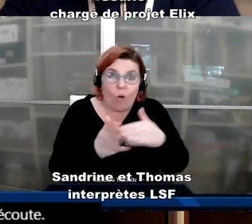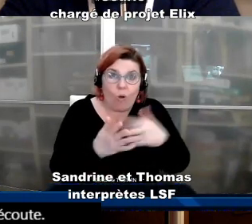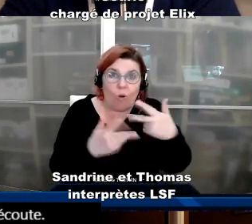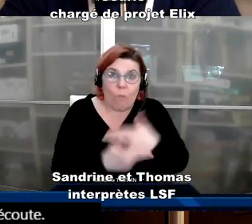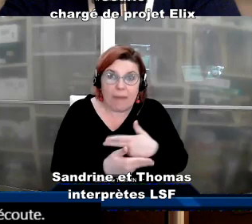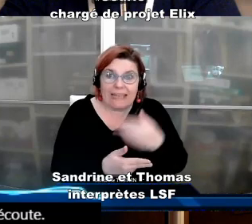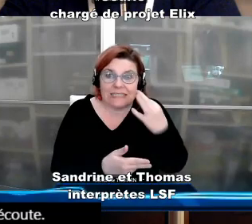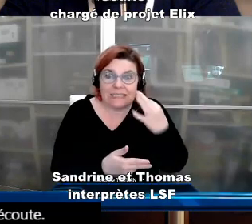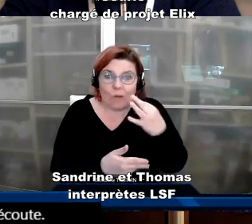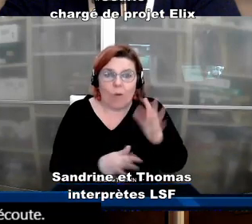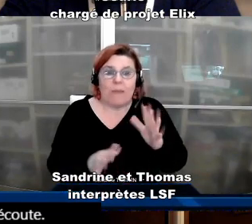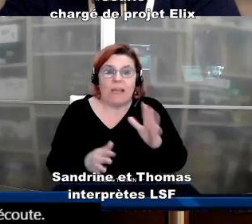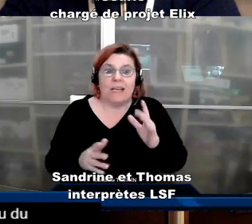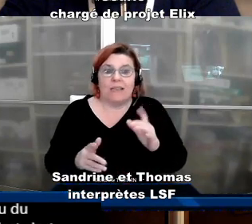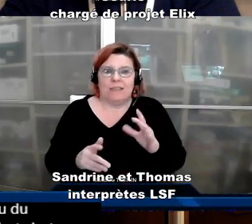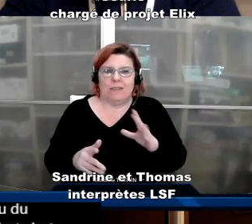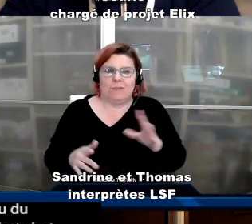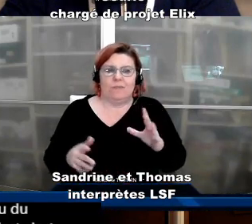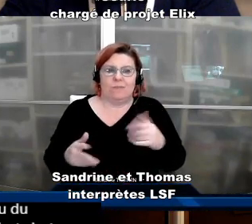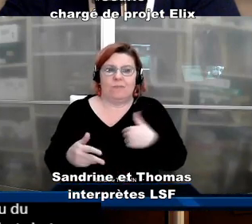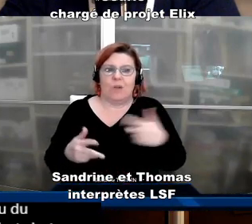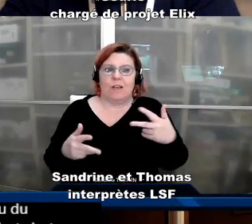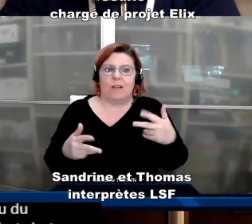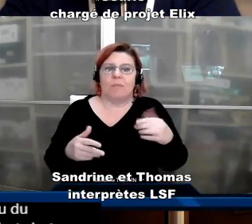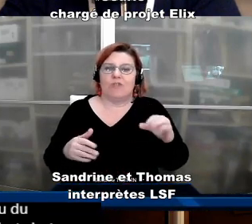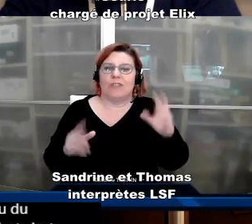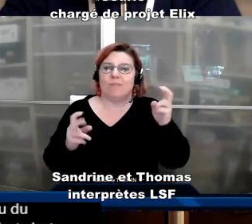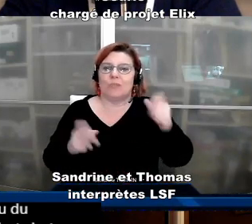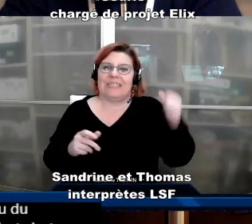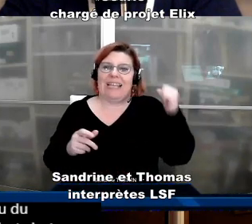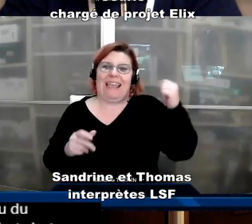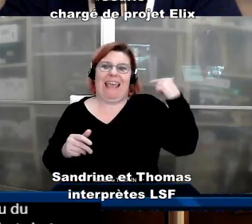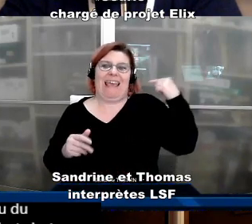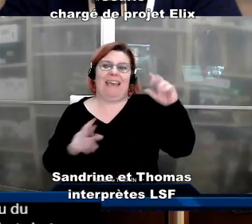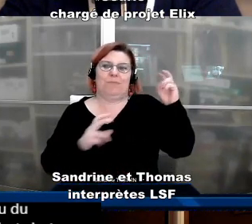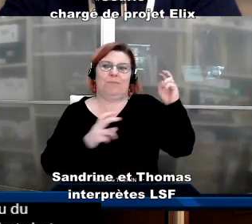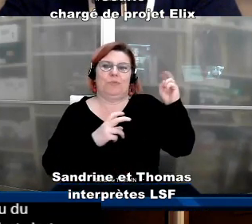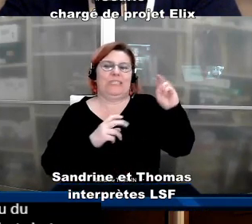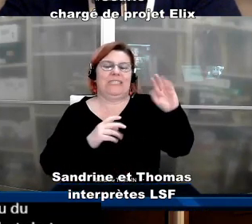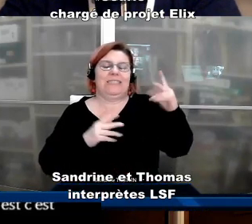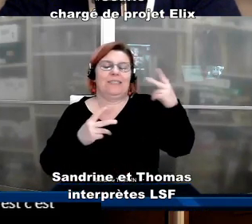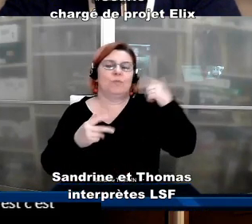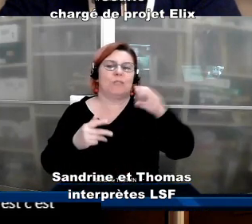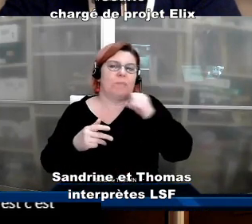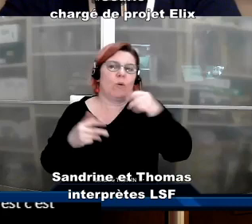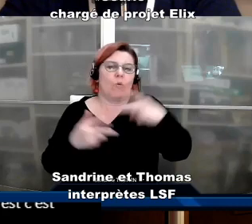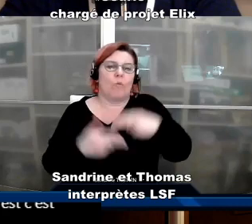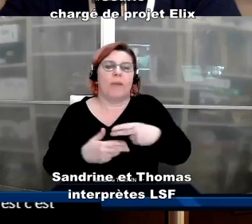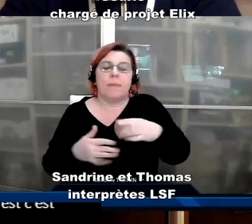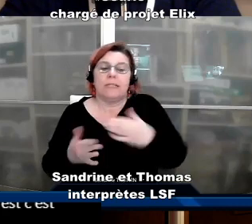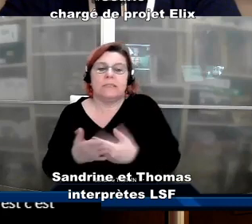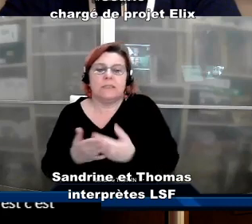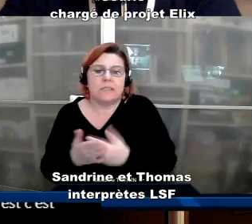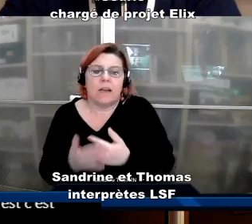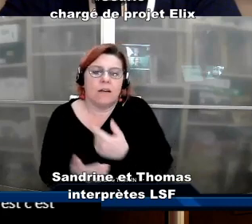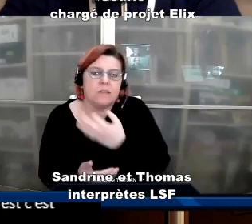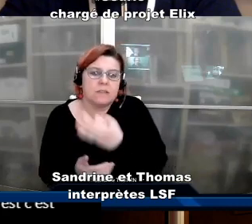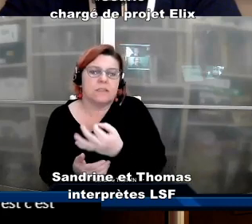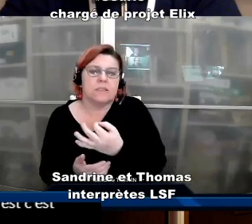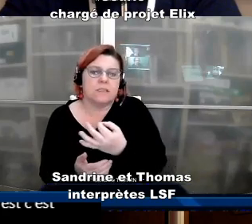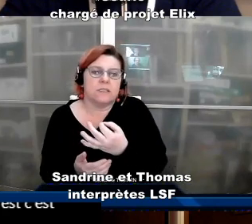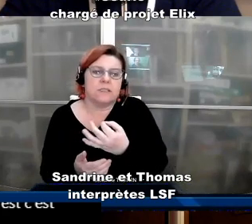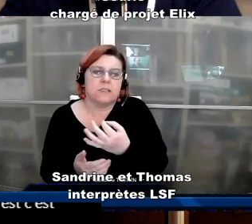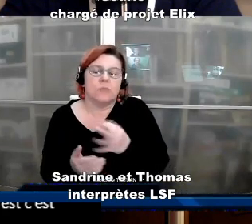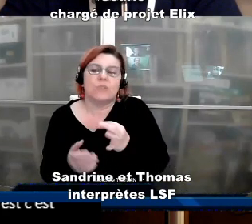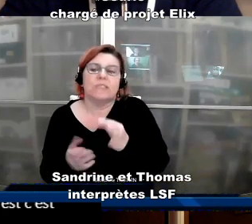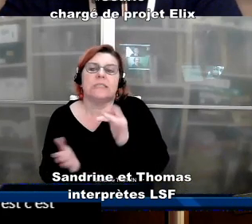avait un petit peu d'activité derrière moi, donc j'ai coupé pour pas que ça fasse trop de bruit. Mais, ouais. Mais oui, donc les partenaires, je disais que sur le site de Elix, il y